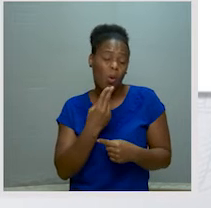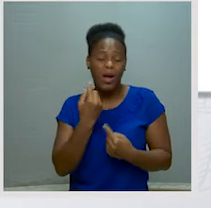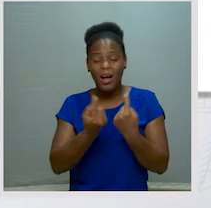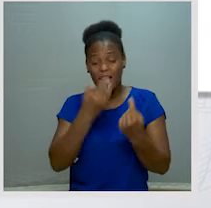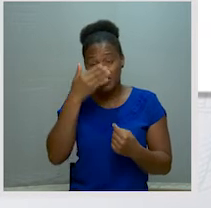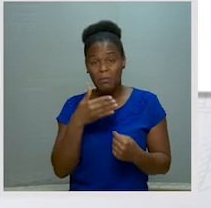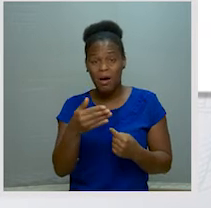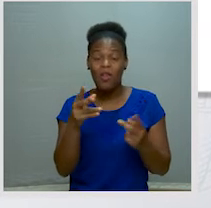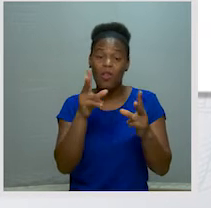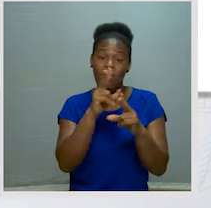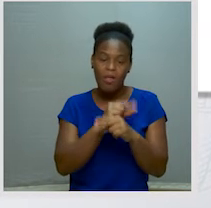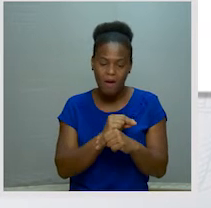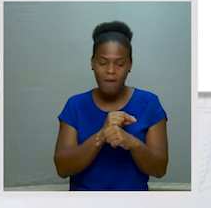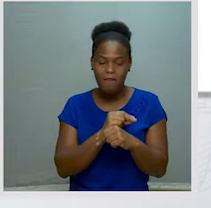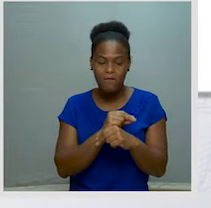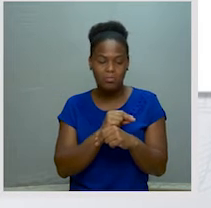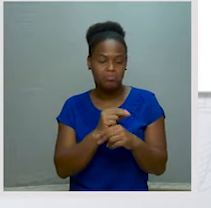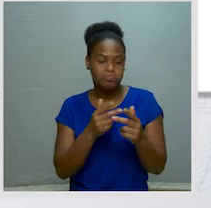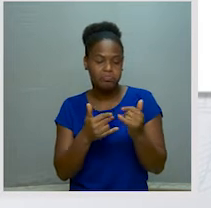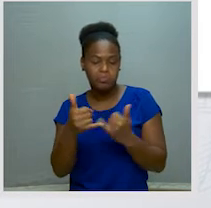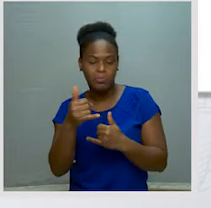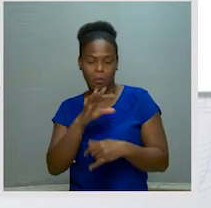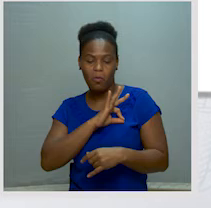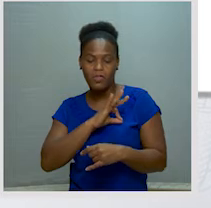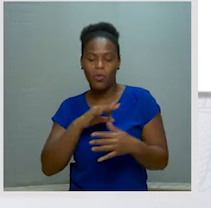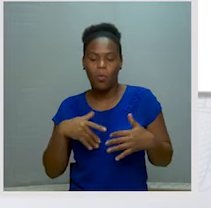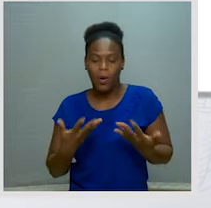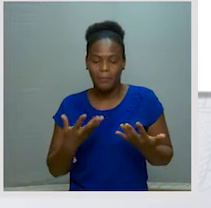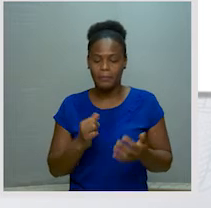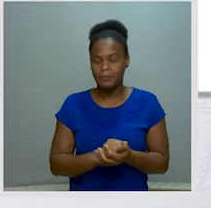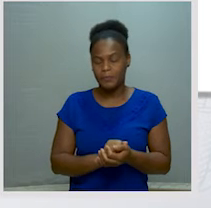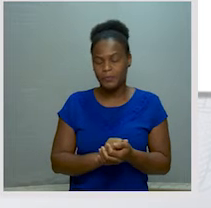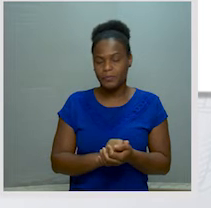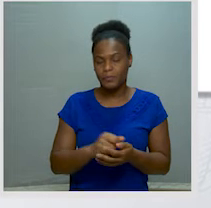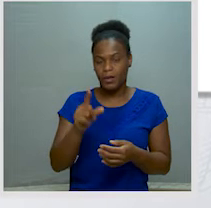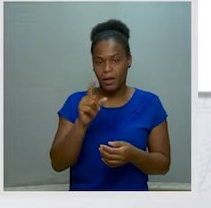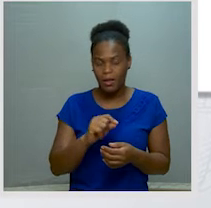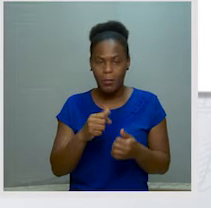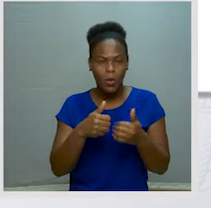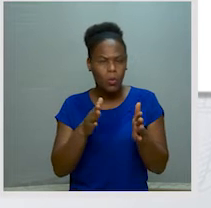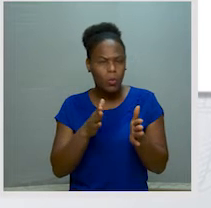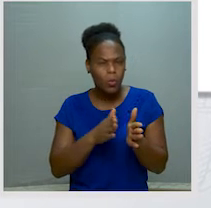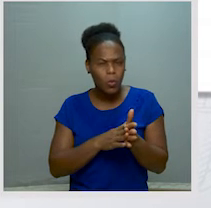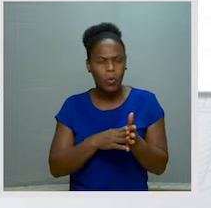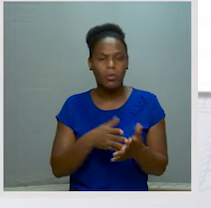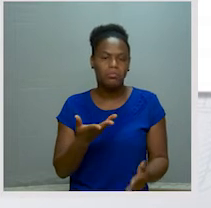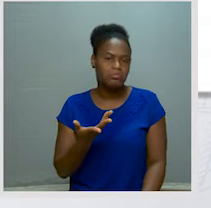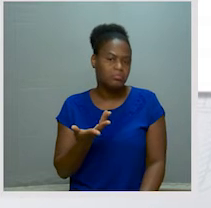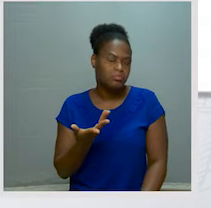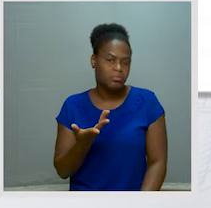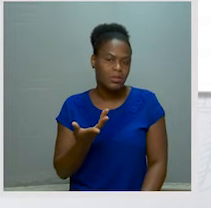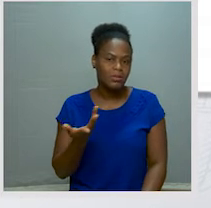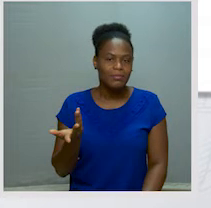chaque semaine un nouveau trio de professeurs. L'émission est diffusée tous les